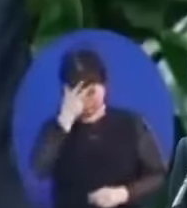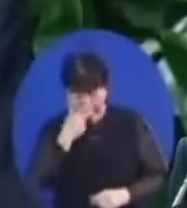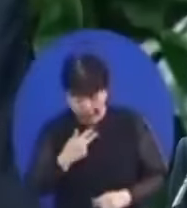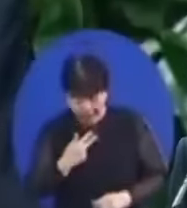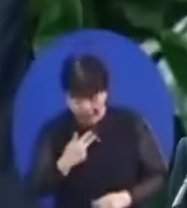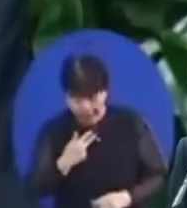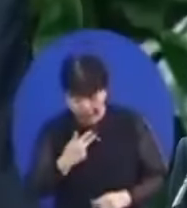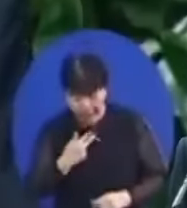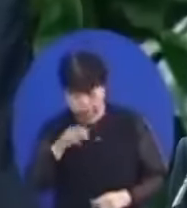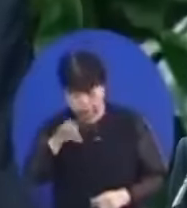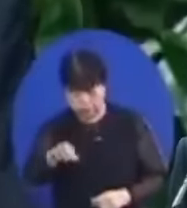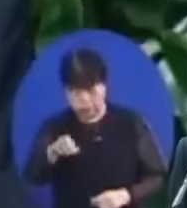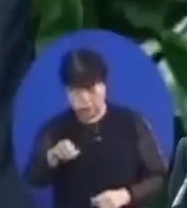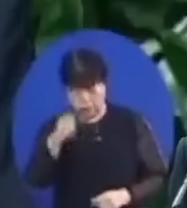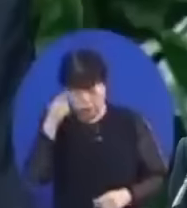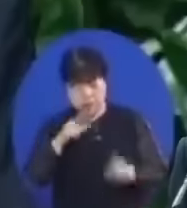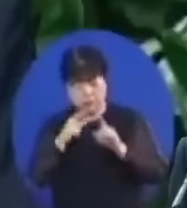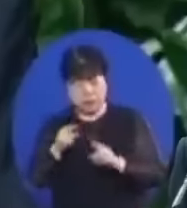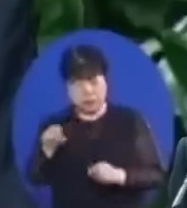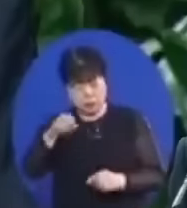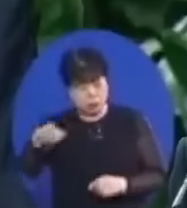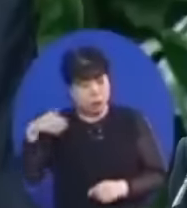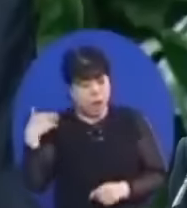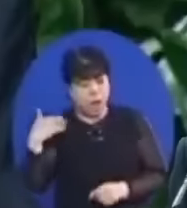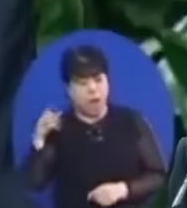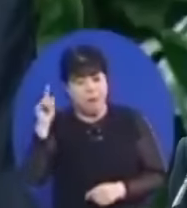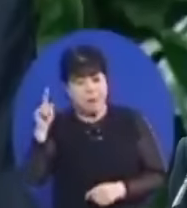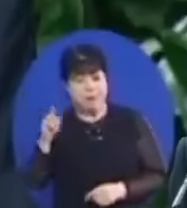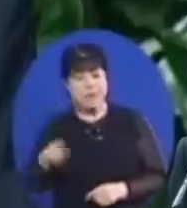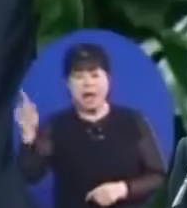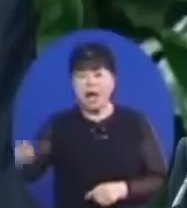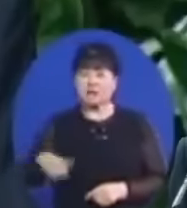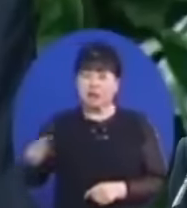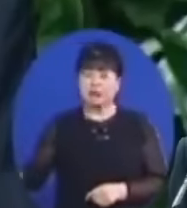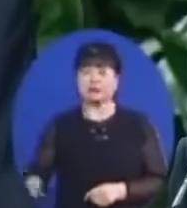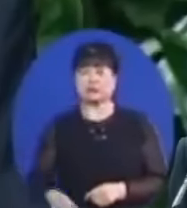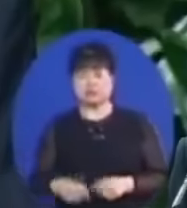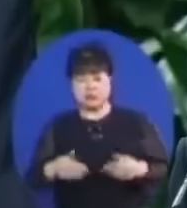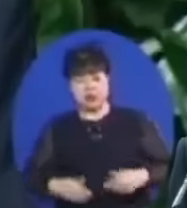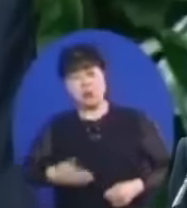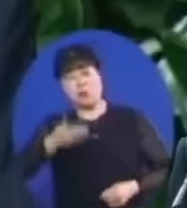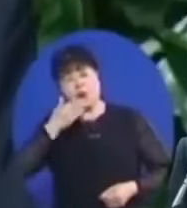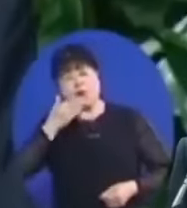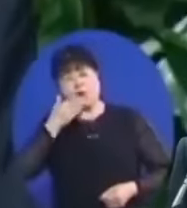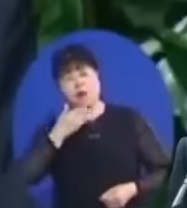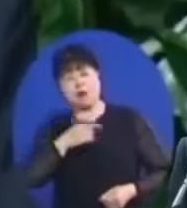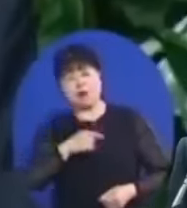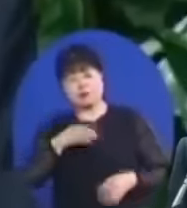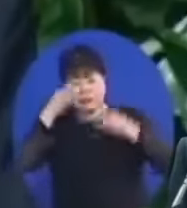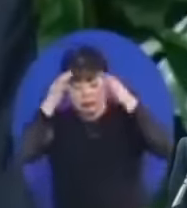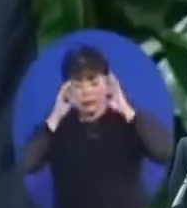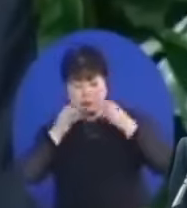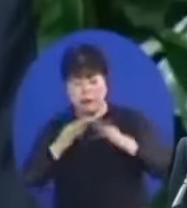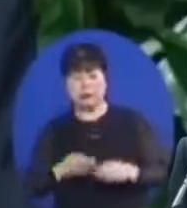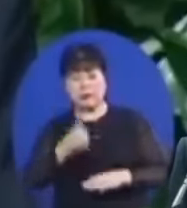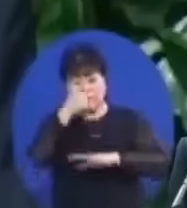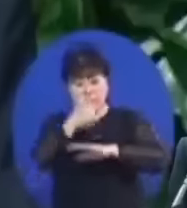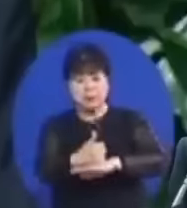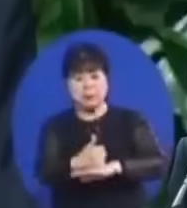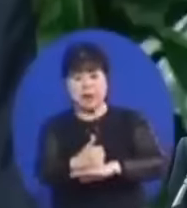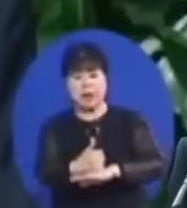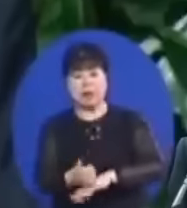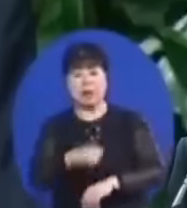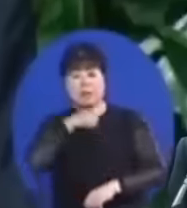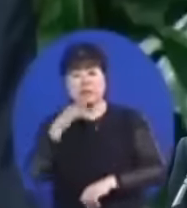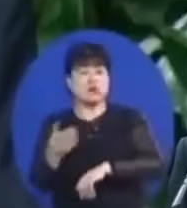어두워서 어디서 와서 왜 삶이 어디로 가는지 모르고 매일같이 하루하루 일용할 양식을 얻기 위해서 피땀을 흘려 노력하다가 살다가